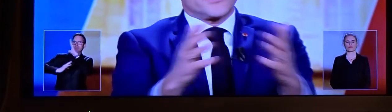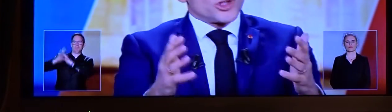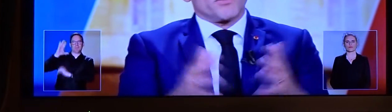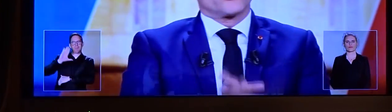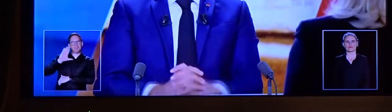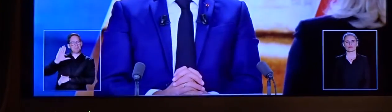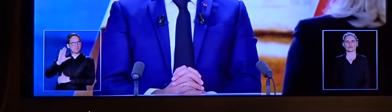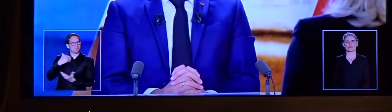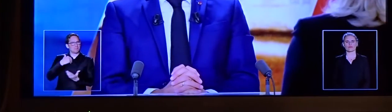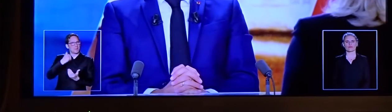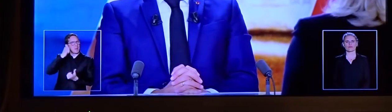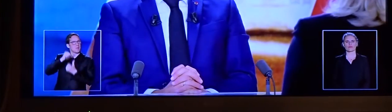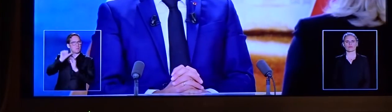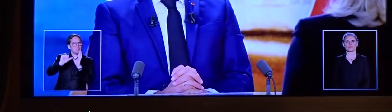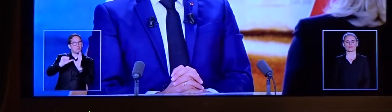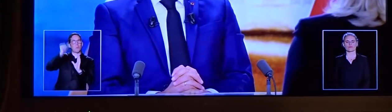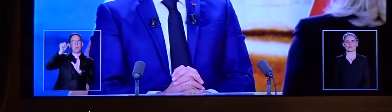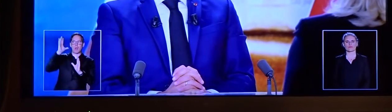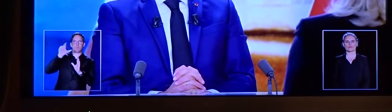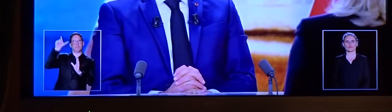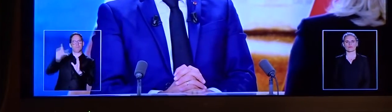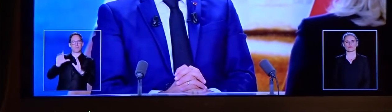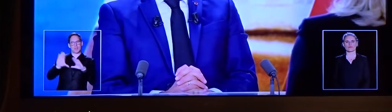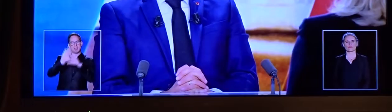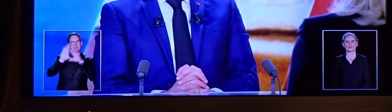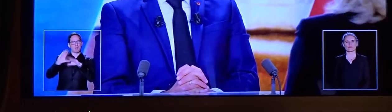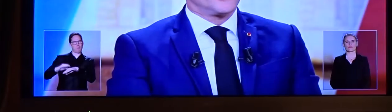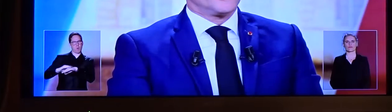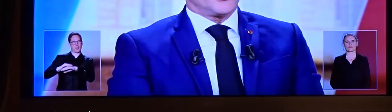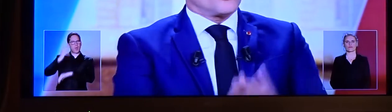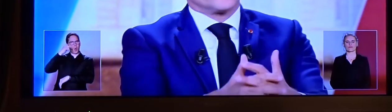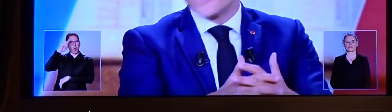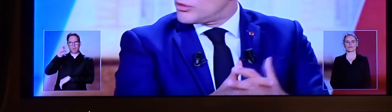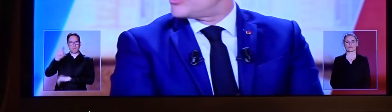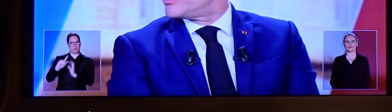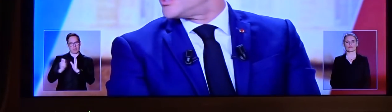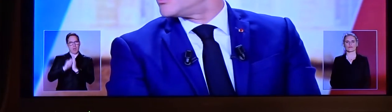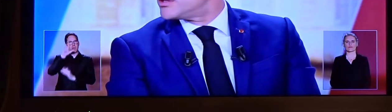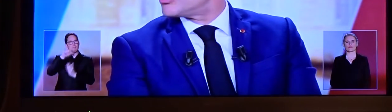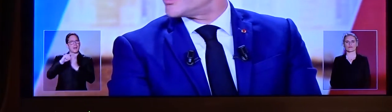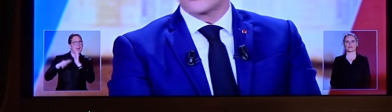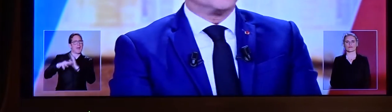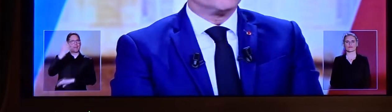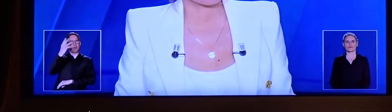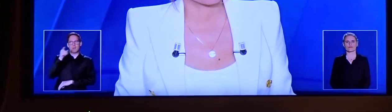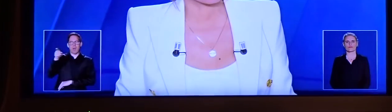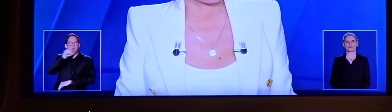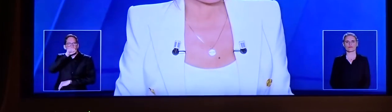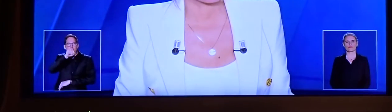Vous avez été, je pense, une des premières responsables politiques européennes, dès 2014, à reconnaître le résultat de l'annexion de la